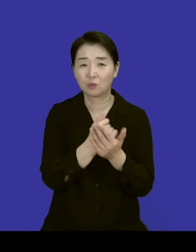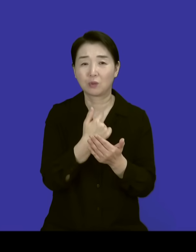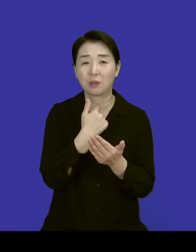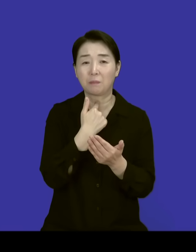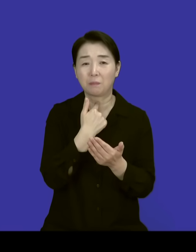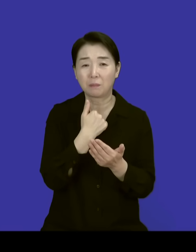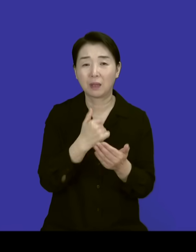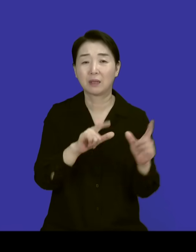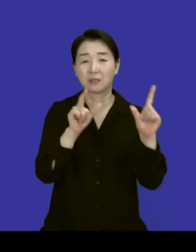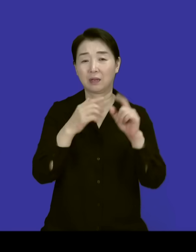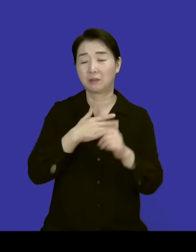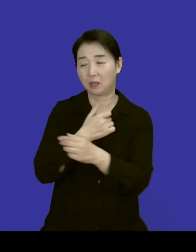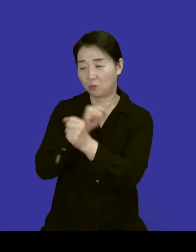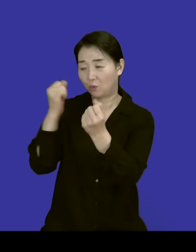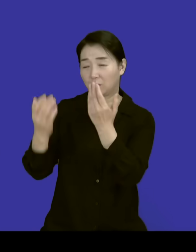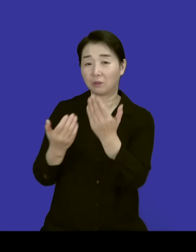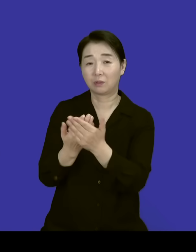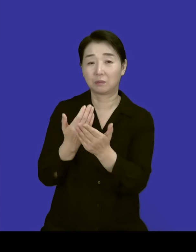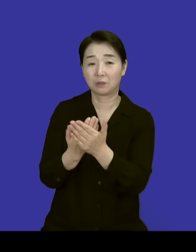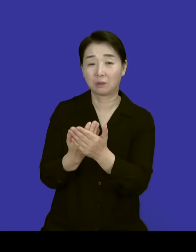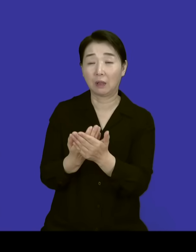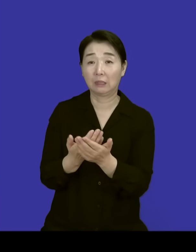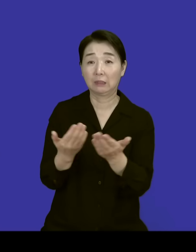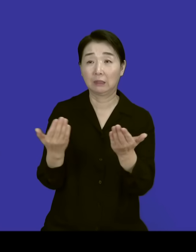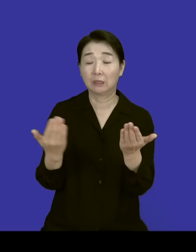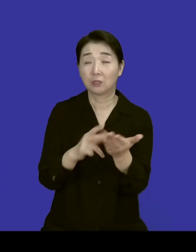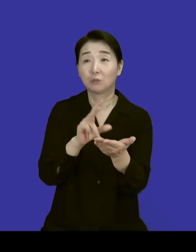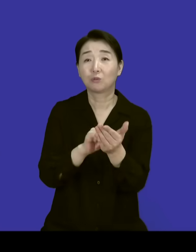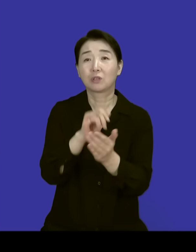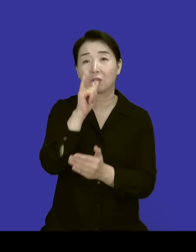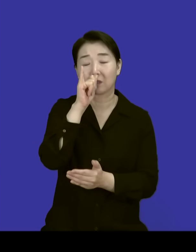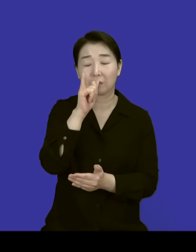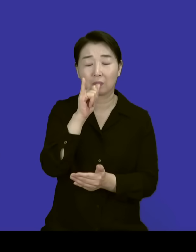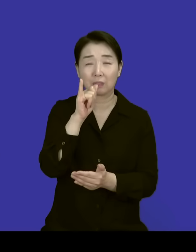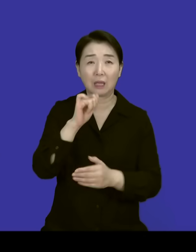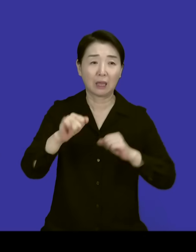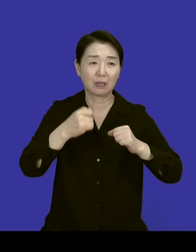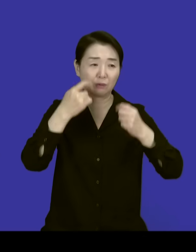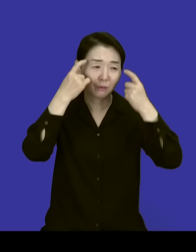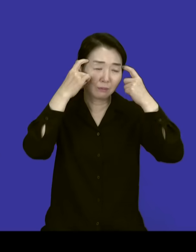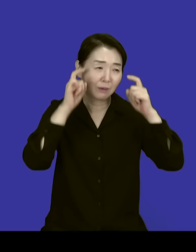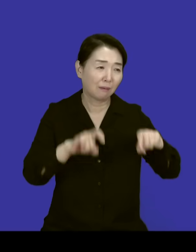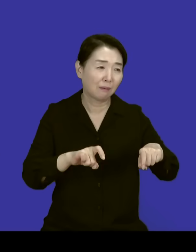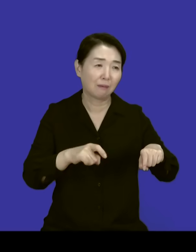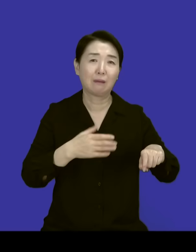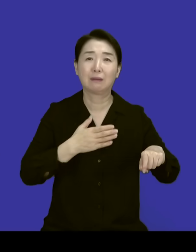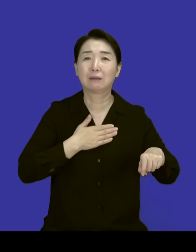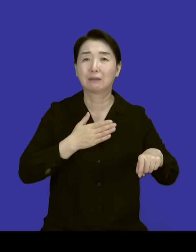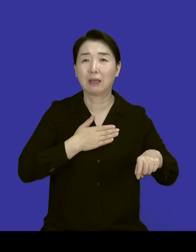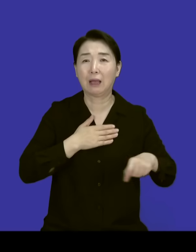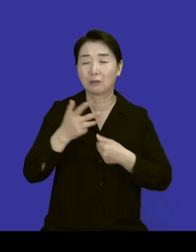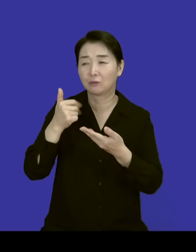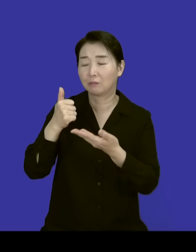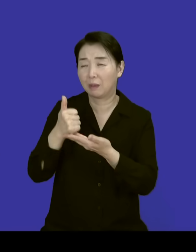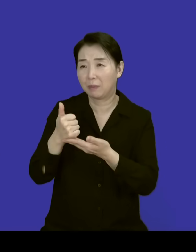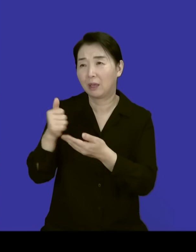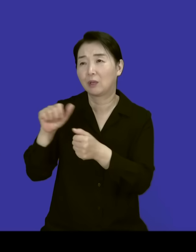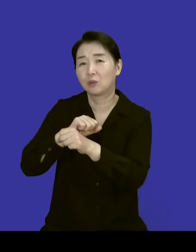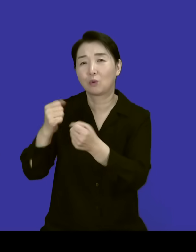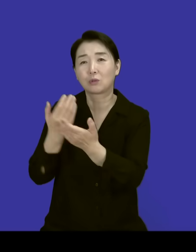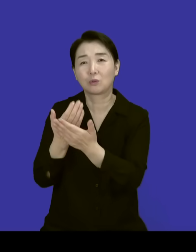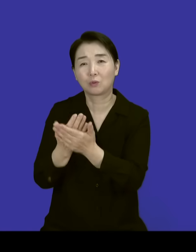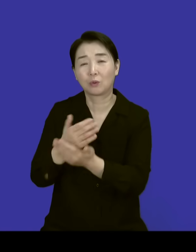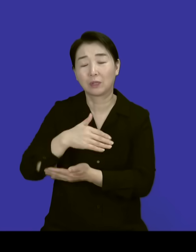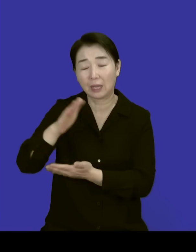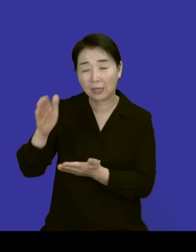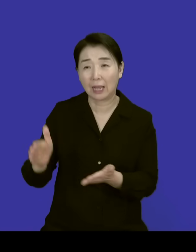저를 용서해 주시옵소서. 큰 일을 앞두고 저희 이 어리석은 행동에 주님께 넓은 마음으로 용서하여 제 가는 길에 주님과 함께